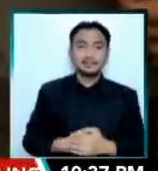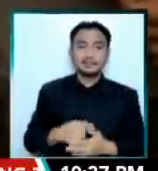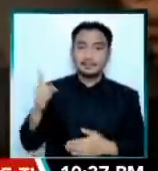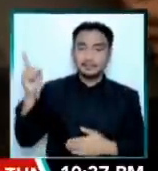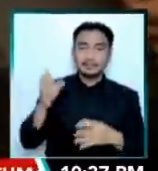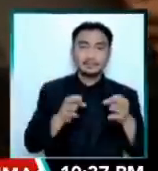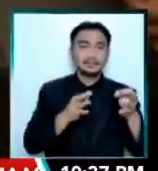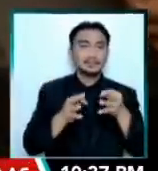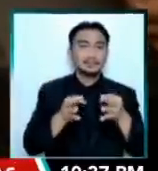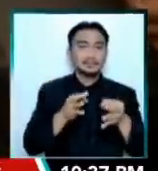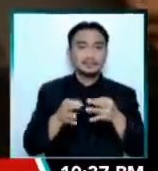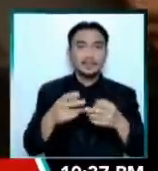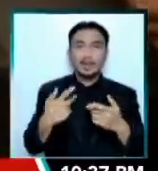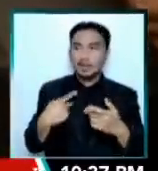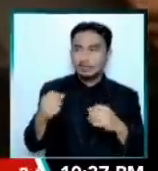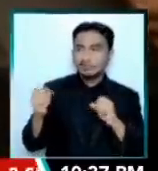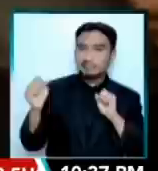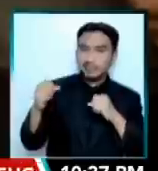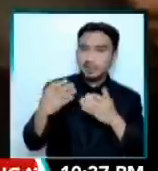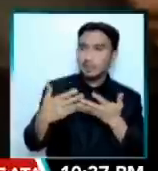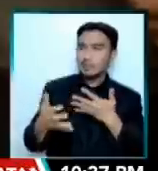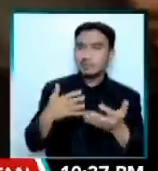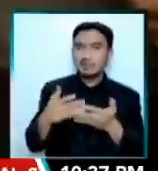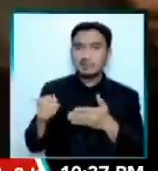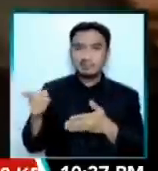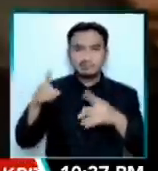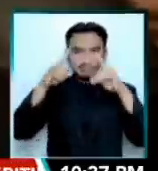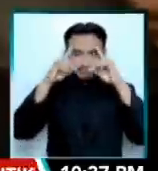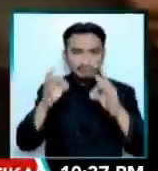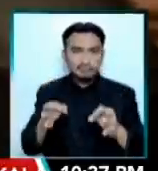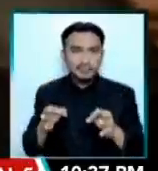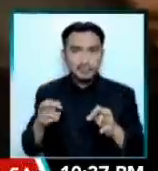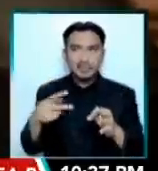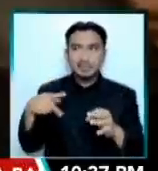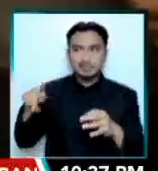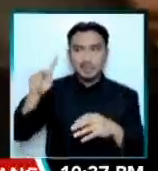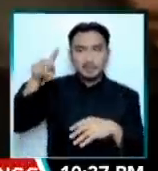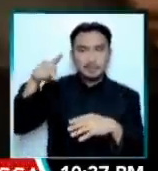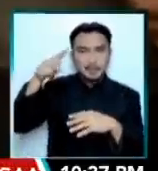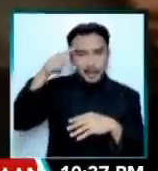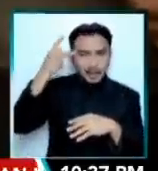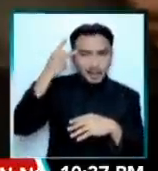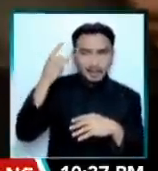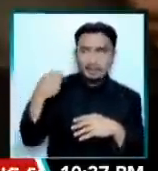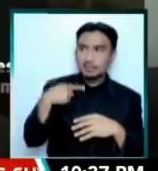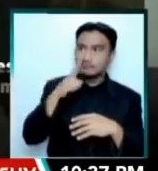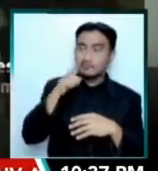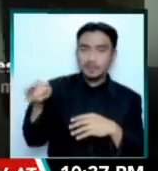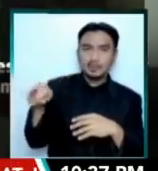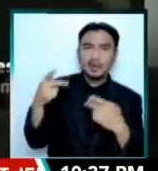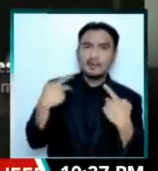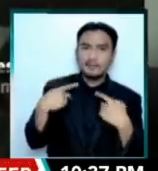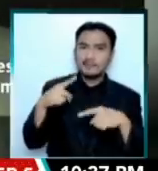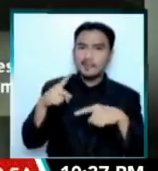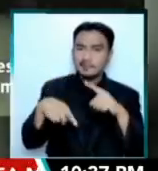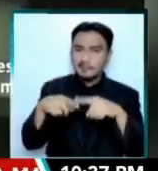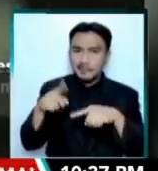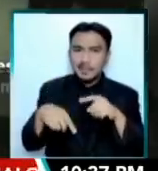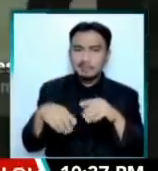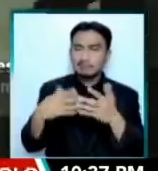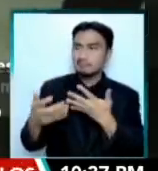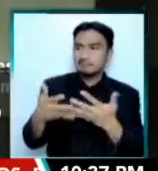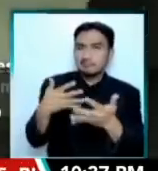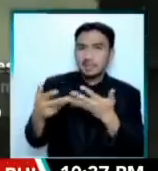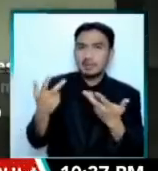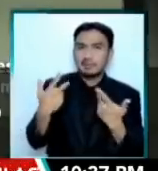ano man yung direction niya in politics. He is a friend, may politika man o wala. Sinabi rin ng